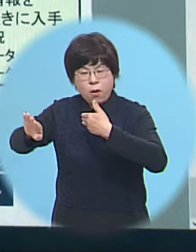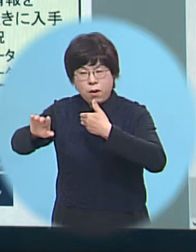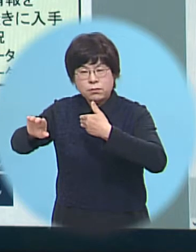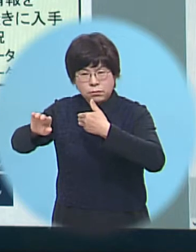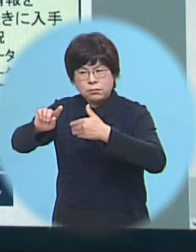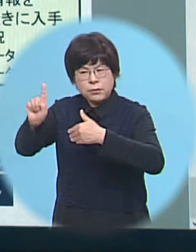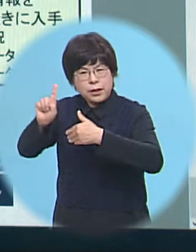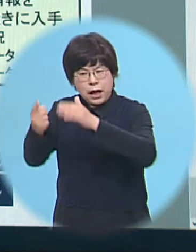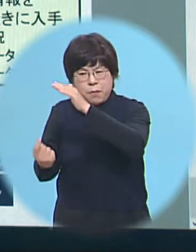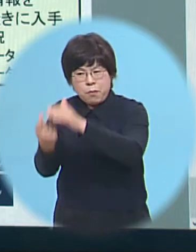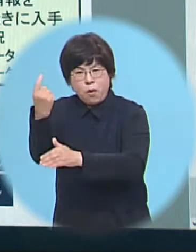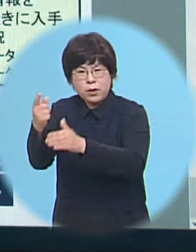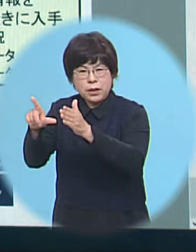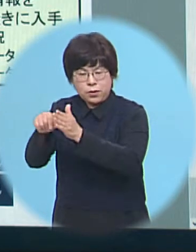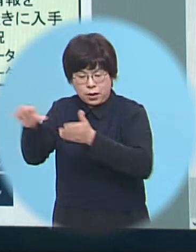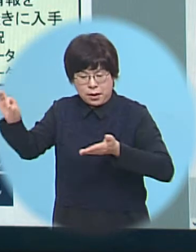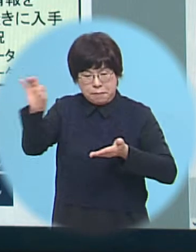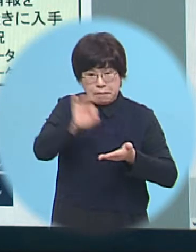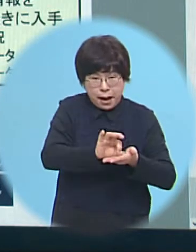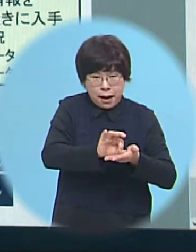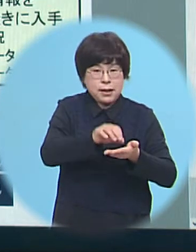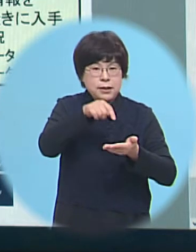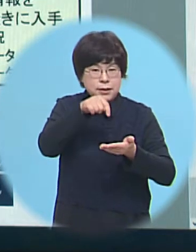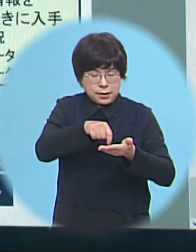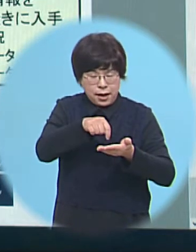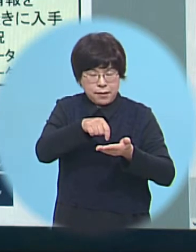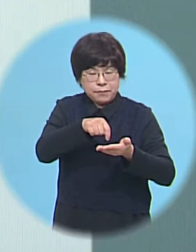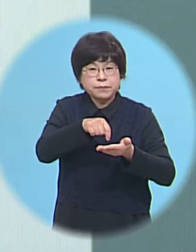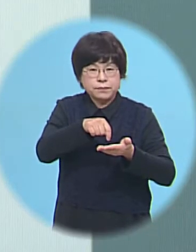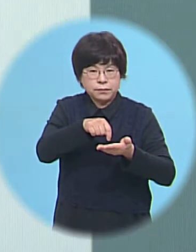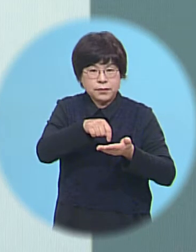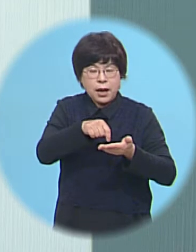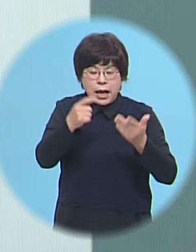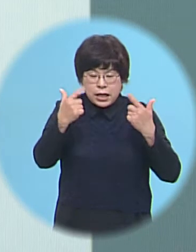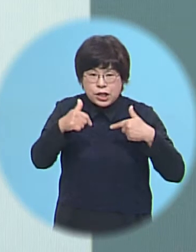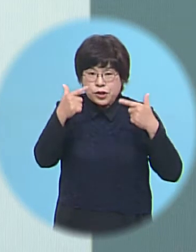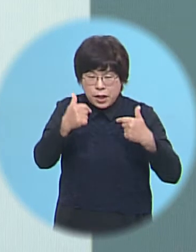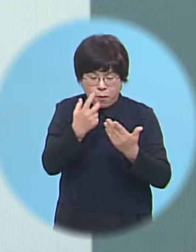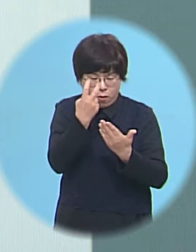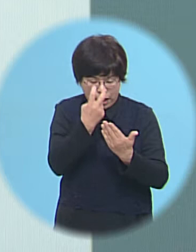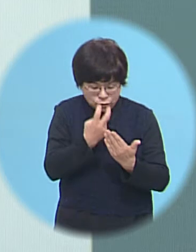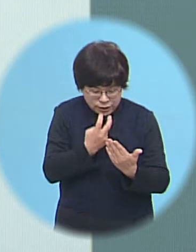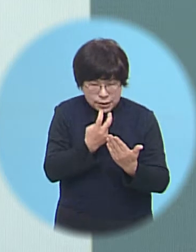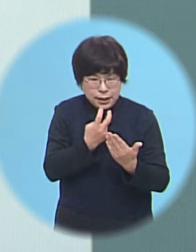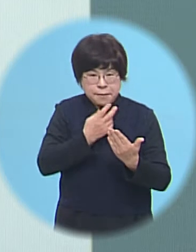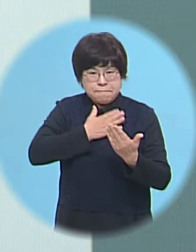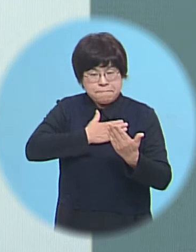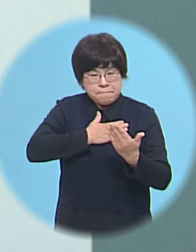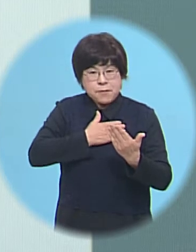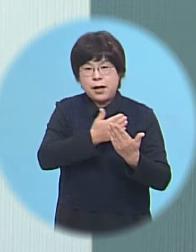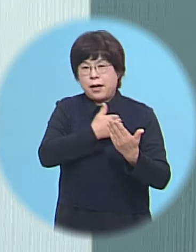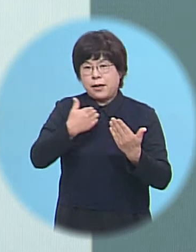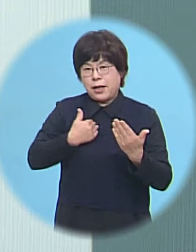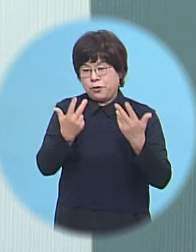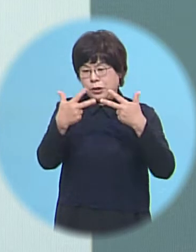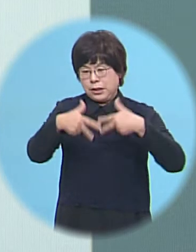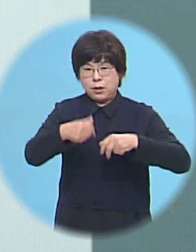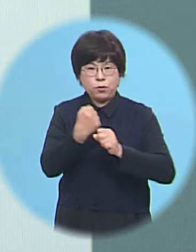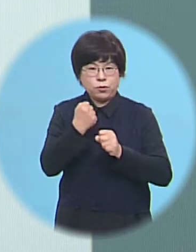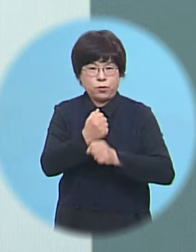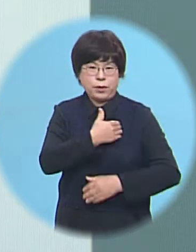報を SNS に通知して離れた場所でいつでも確認できるといったシステムも構築できます